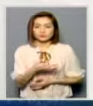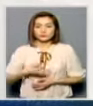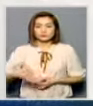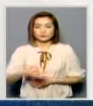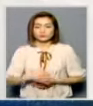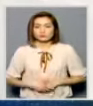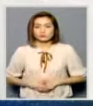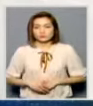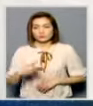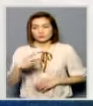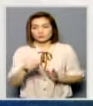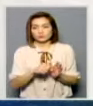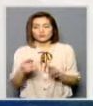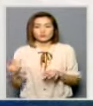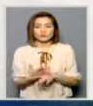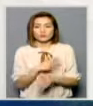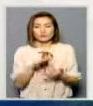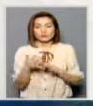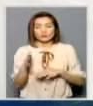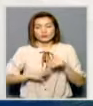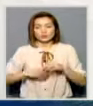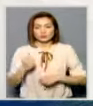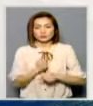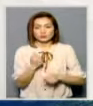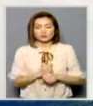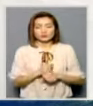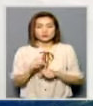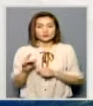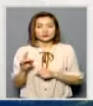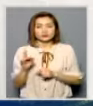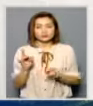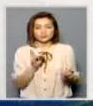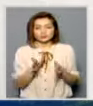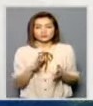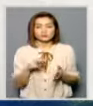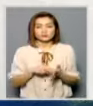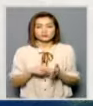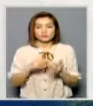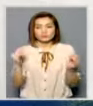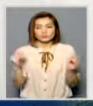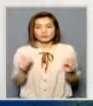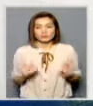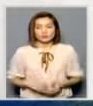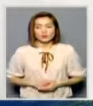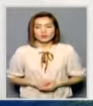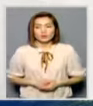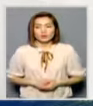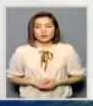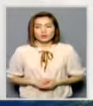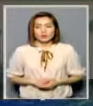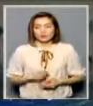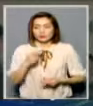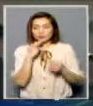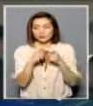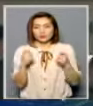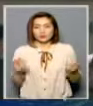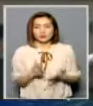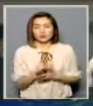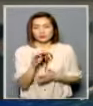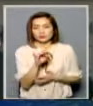бойынша 36 рет ауыл шаруашылығы өнімдерінің жәрмеңкесі ұйымдастырылып, нарық бағасына төмен бағамен азық-түлік өнімдері ұсынылды.